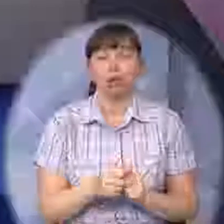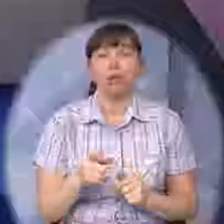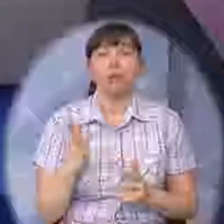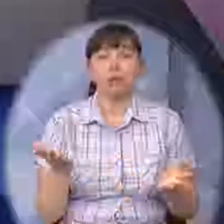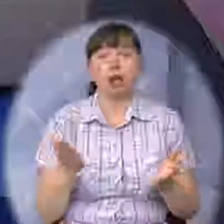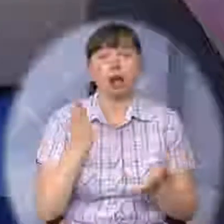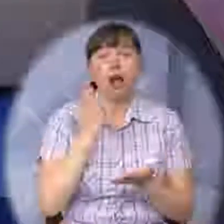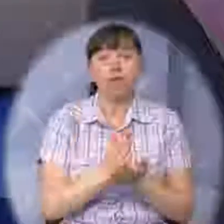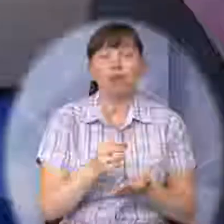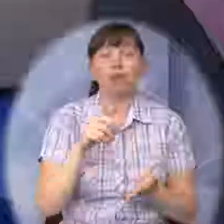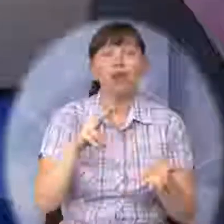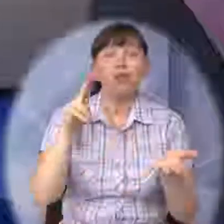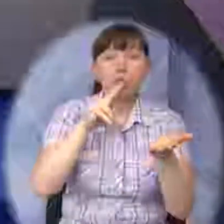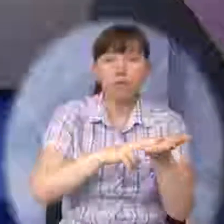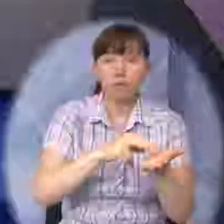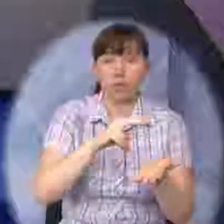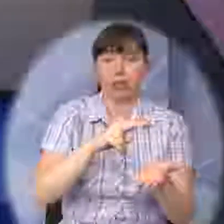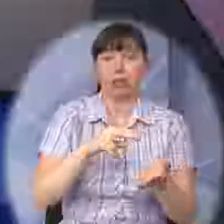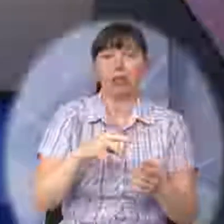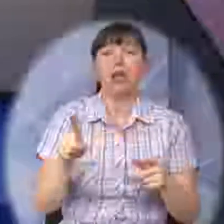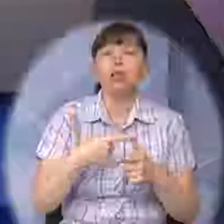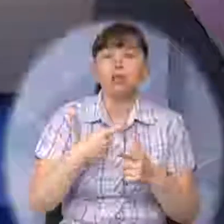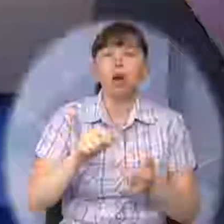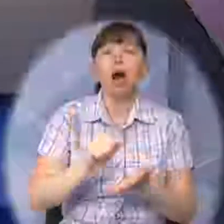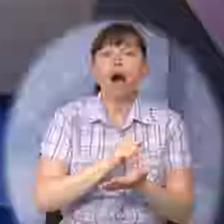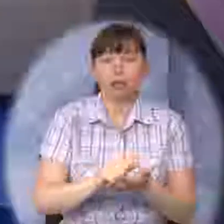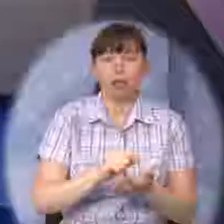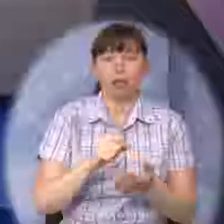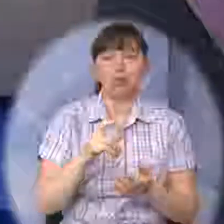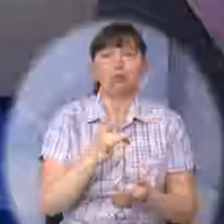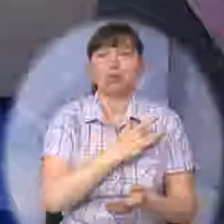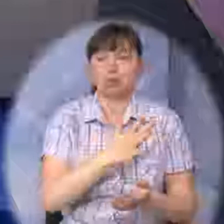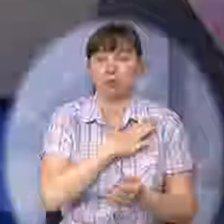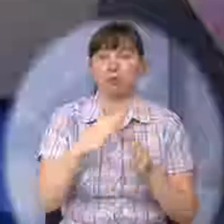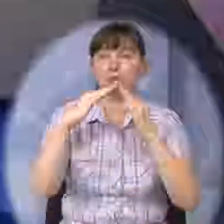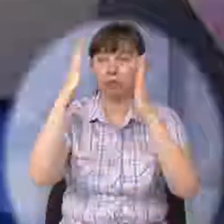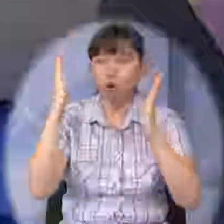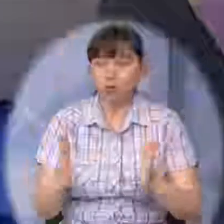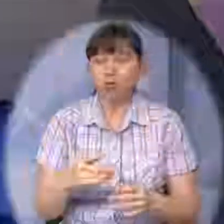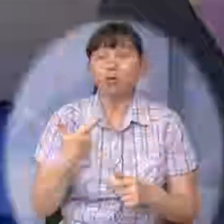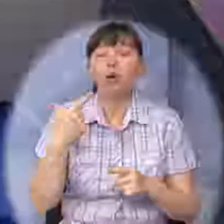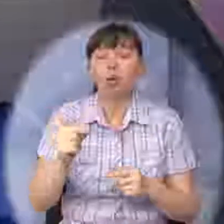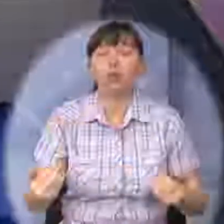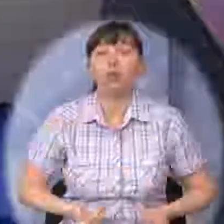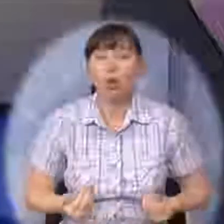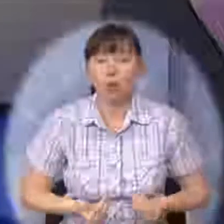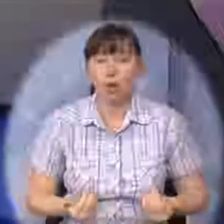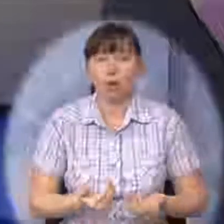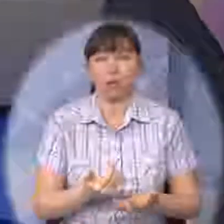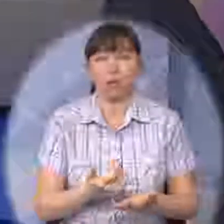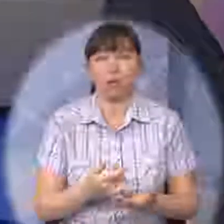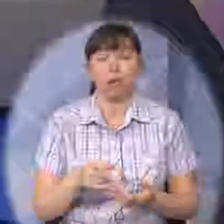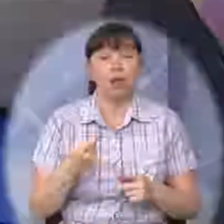dar având viză de reședință, ori acte de moștenitor la imobilele în care locuiesc,